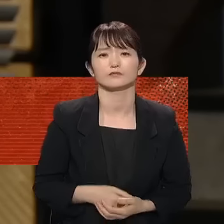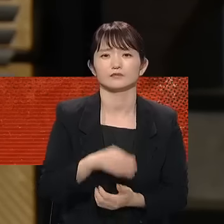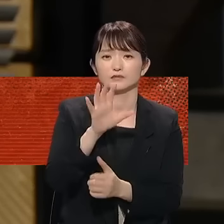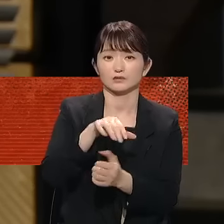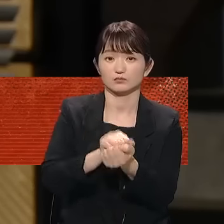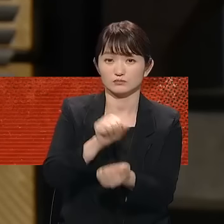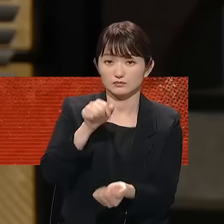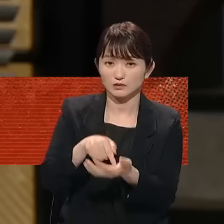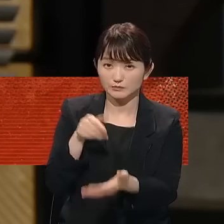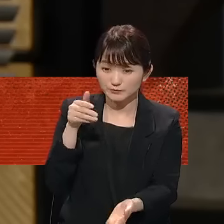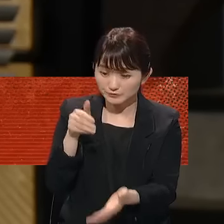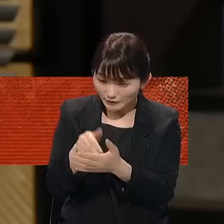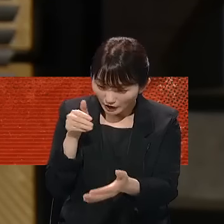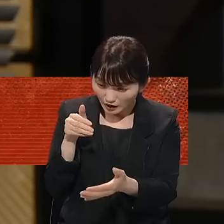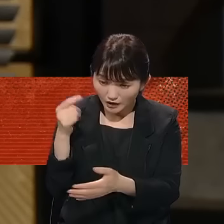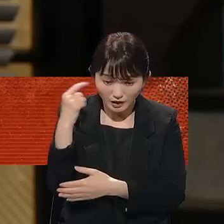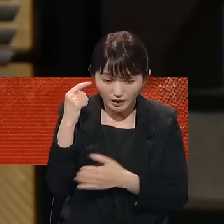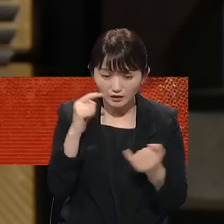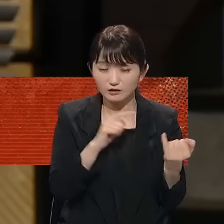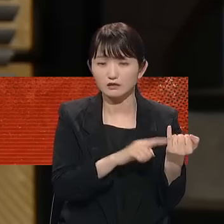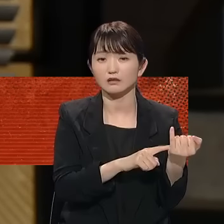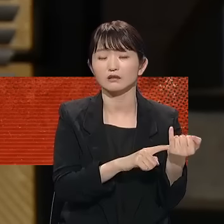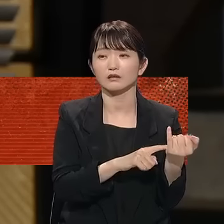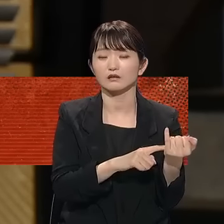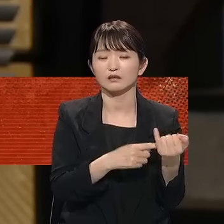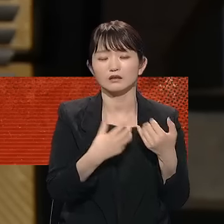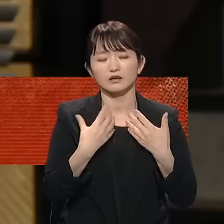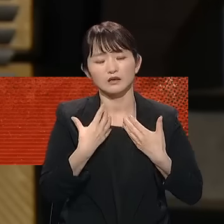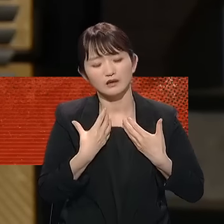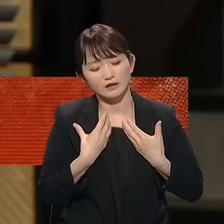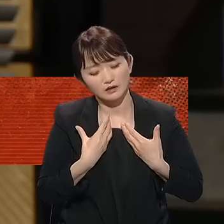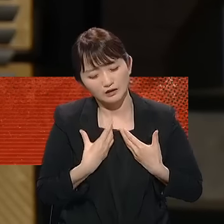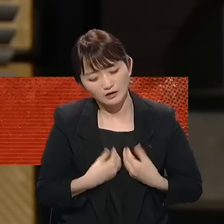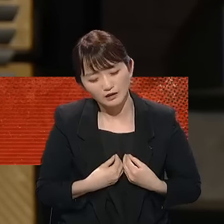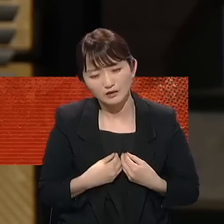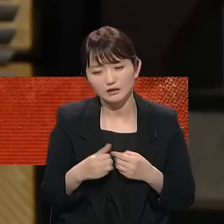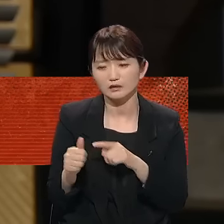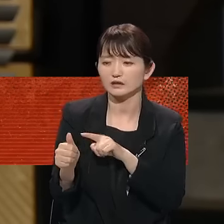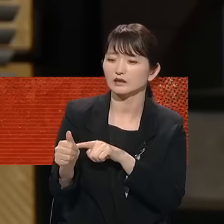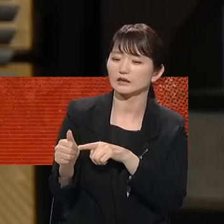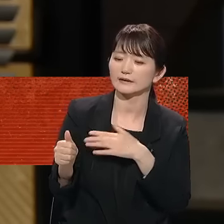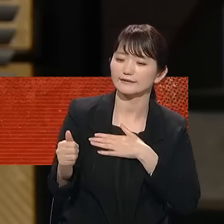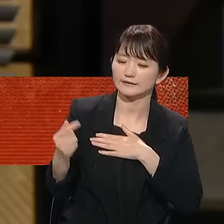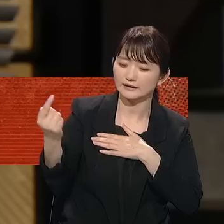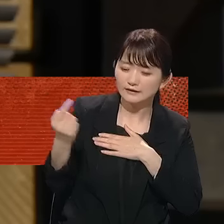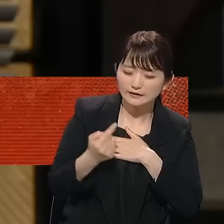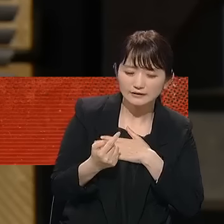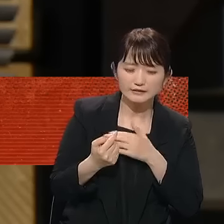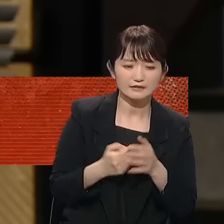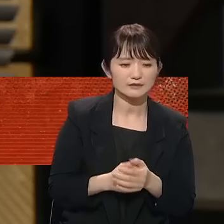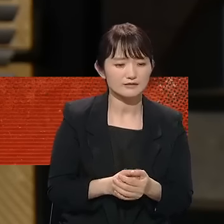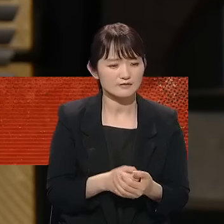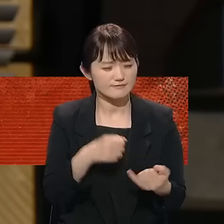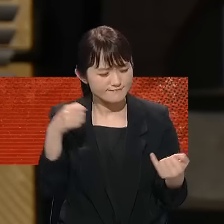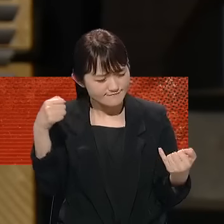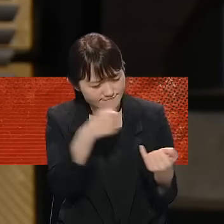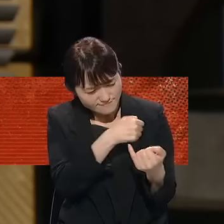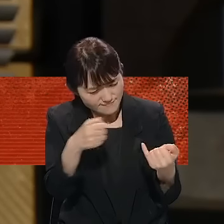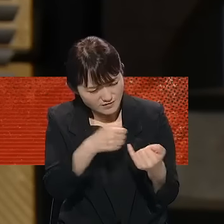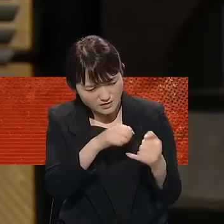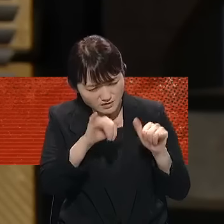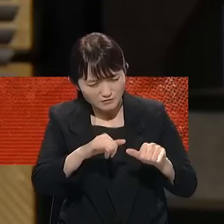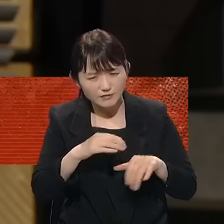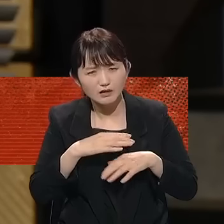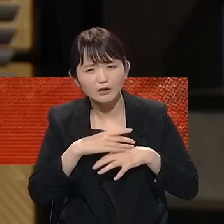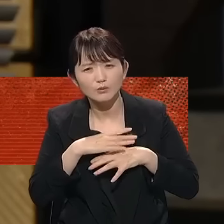기각이 됐다라고 하는 얘기를 듣고 이 여성 같은 경우는 좌절감을 느껴서 그 남성이 자기를 찾아와서 해코지를 할까 봐 그게 두려워가지고